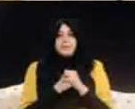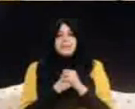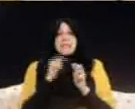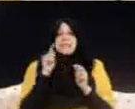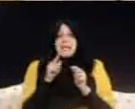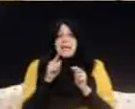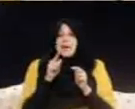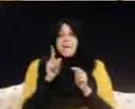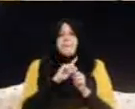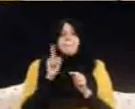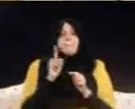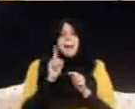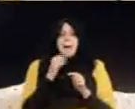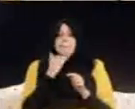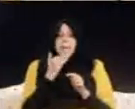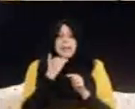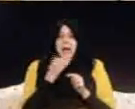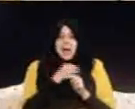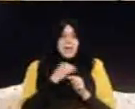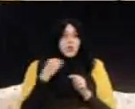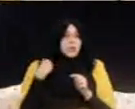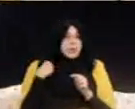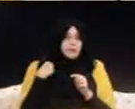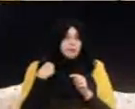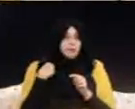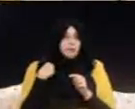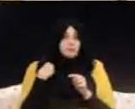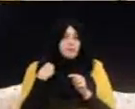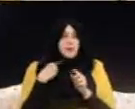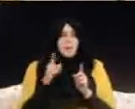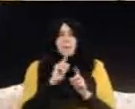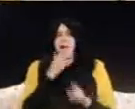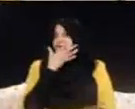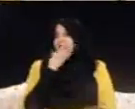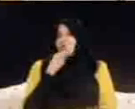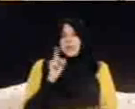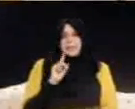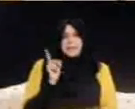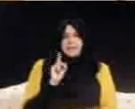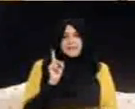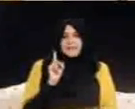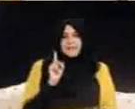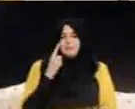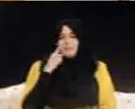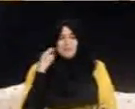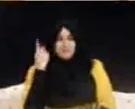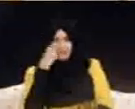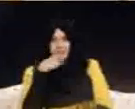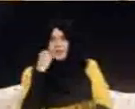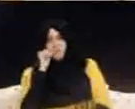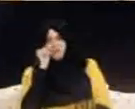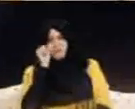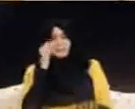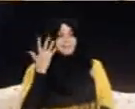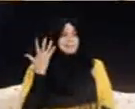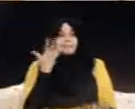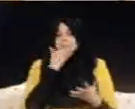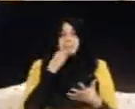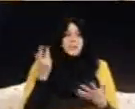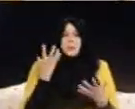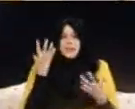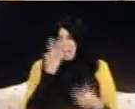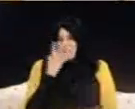هذه مش مليحة لا من ناحية الجمالية لا من ناحية المنظر، مش مليحة تماما،